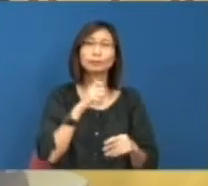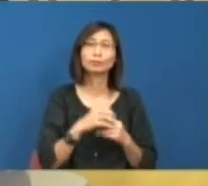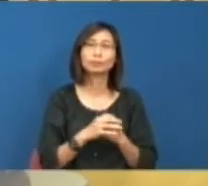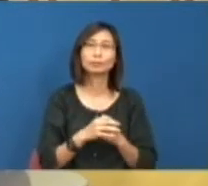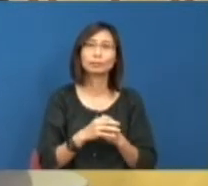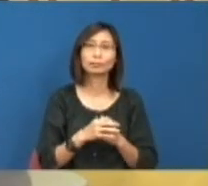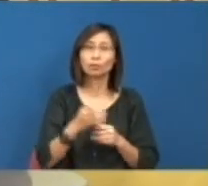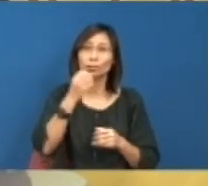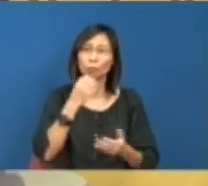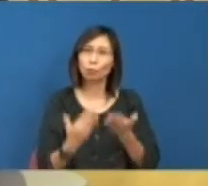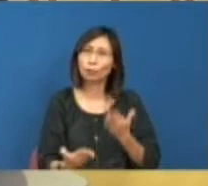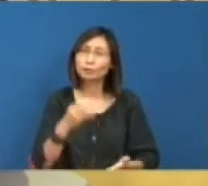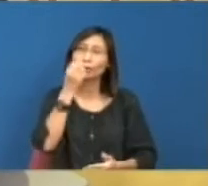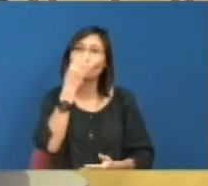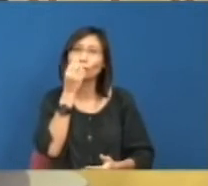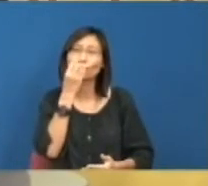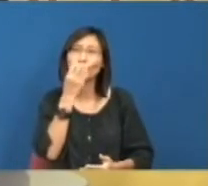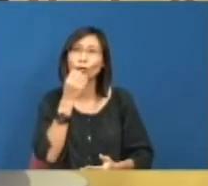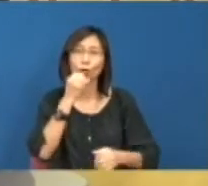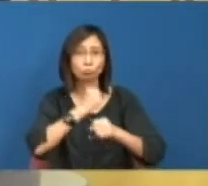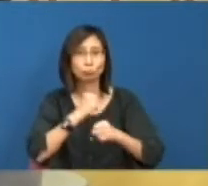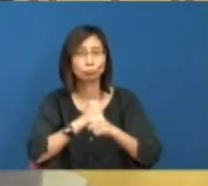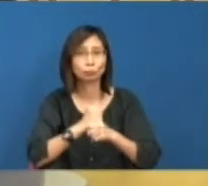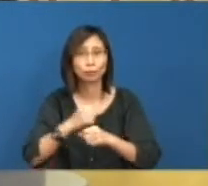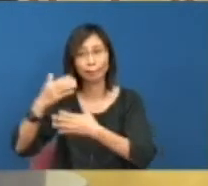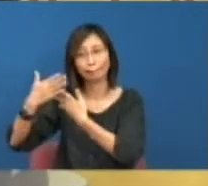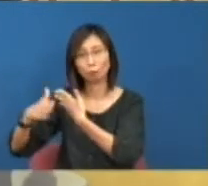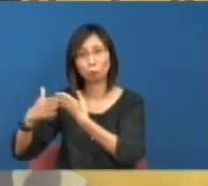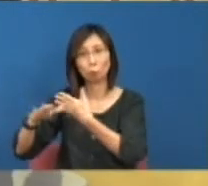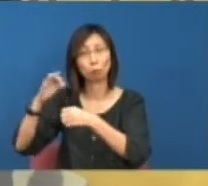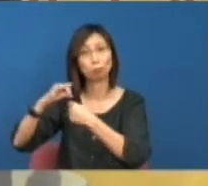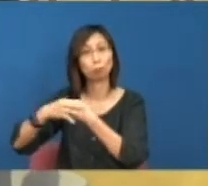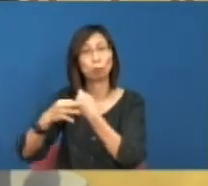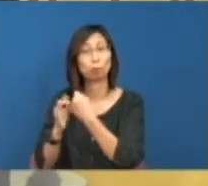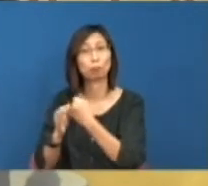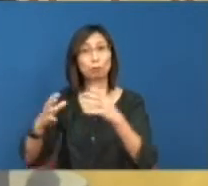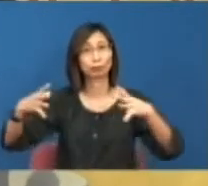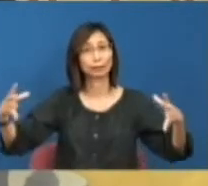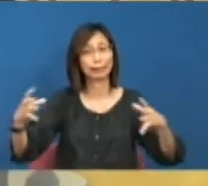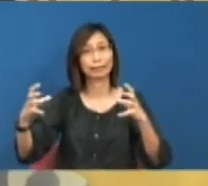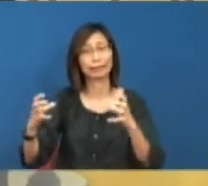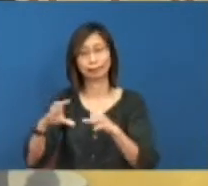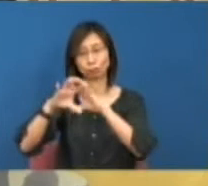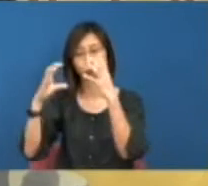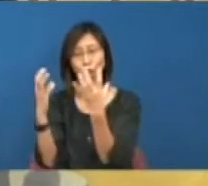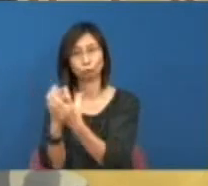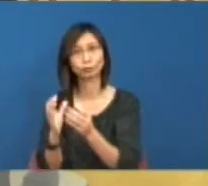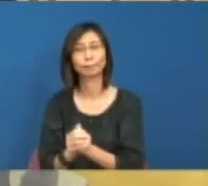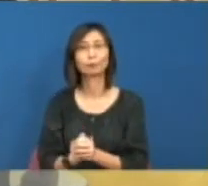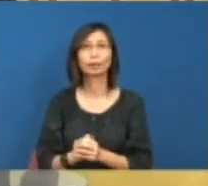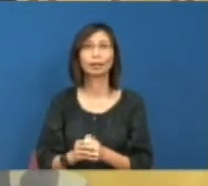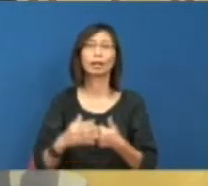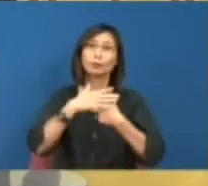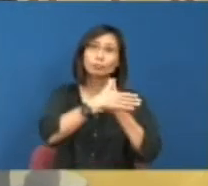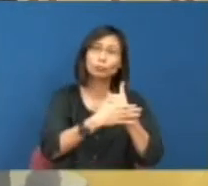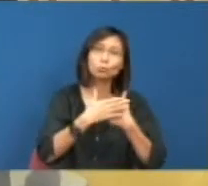香港揾食嘅外國大財團，係共同係保證香港嘅經濟制度、社會制